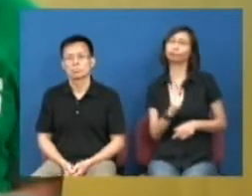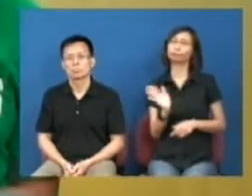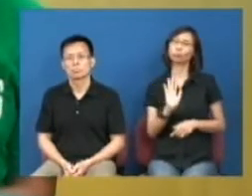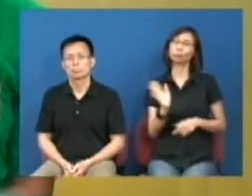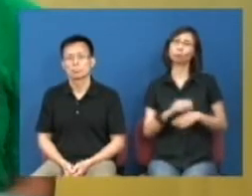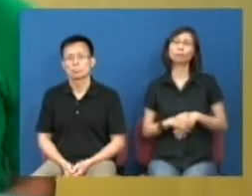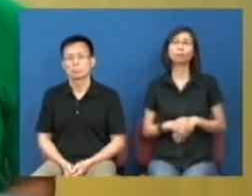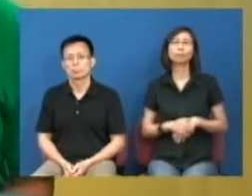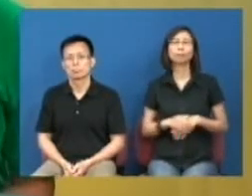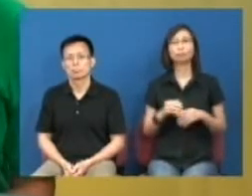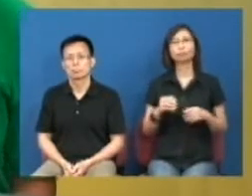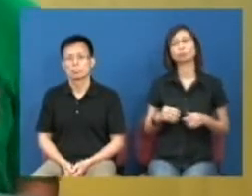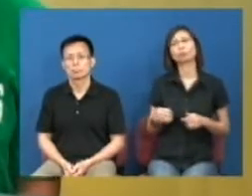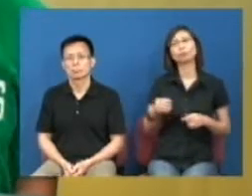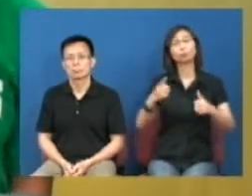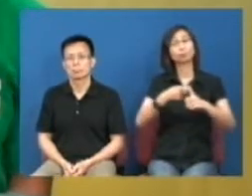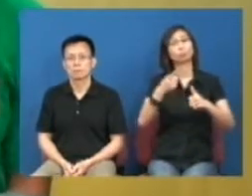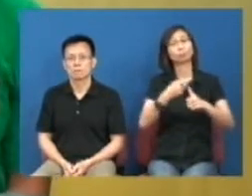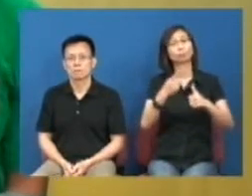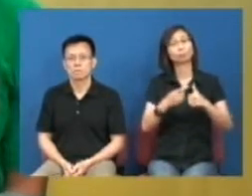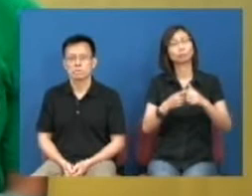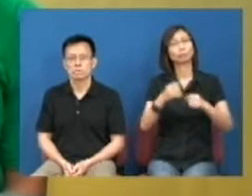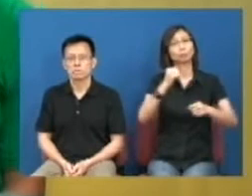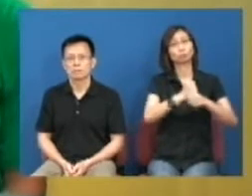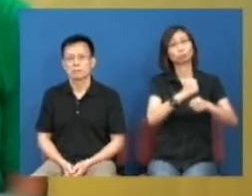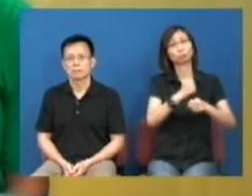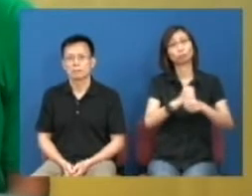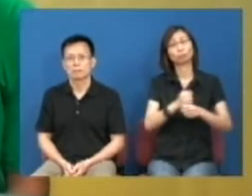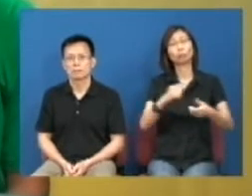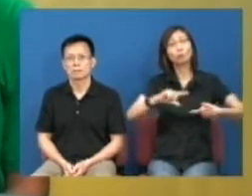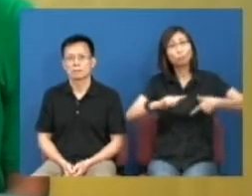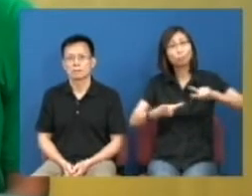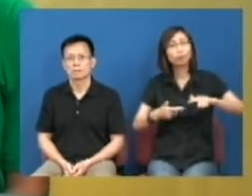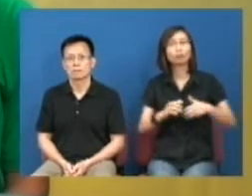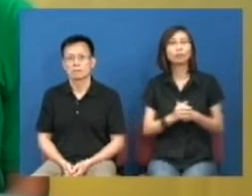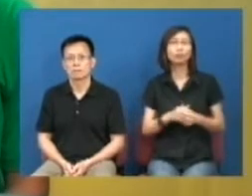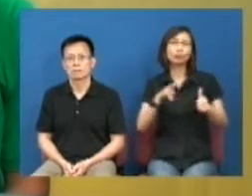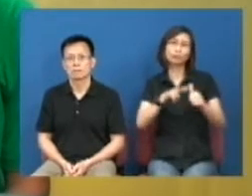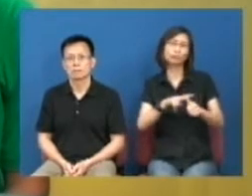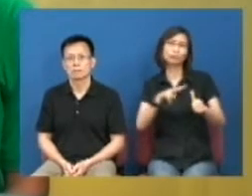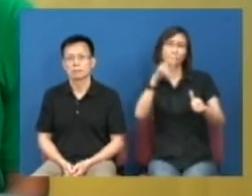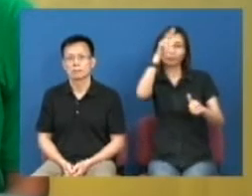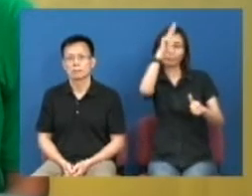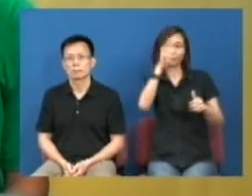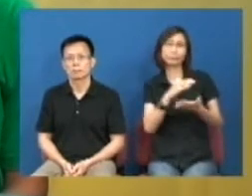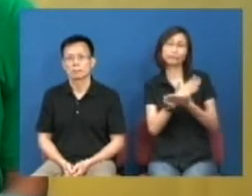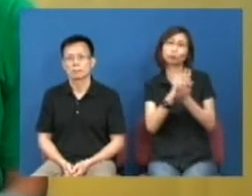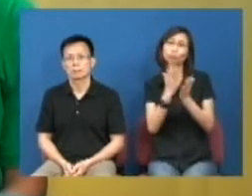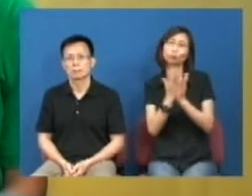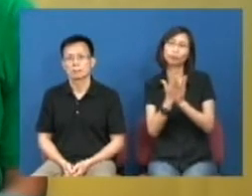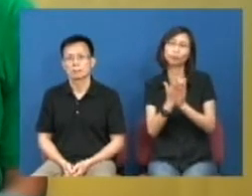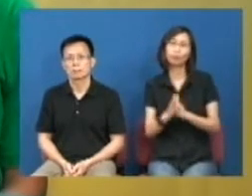樣嘢就運作啦，第二樣嘢就係嗰、那個即係對於政治發展嘅話語。其實甚至我哋會話，其實支聯會本身咧，慢慢都